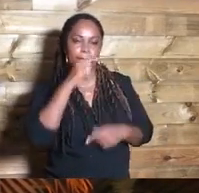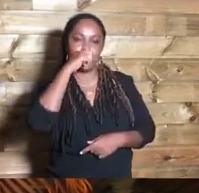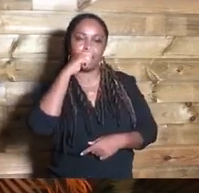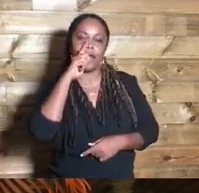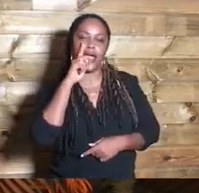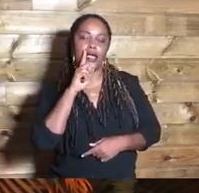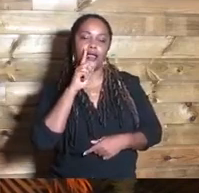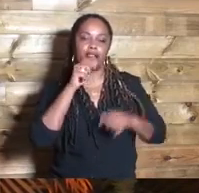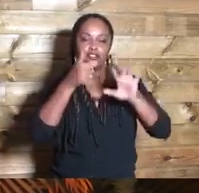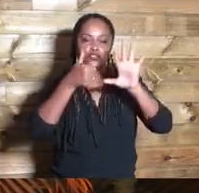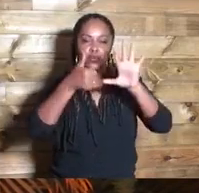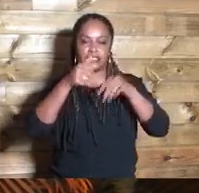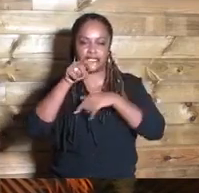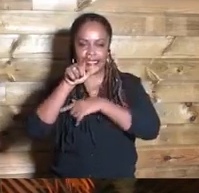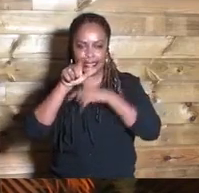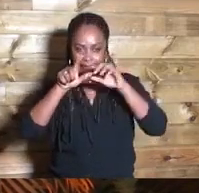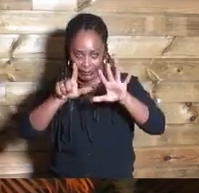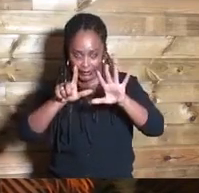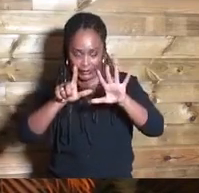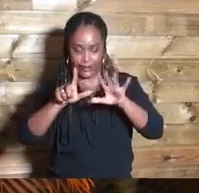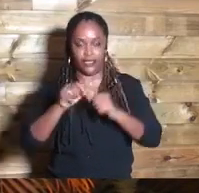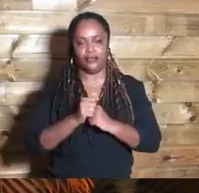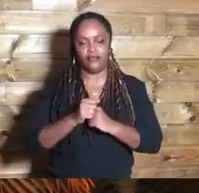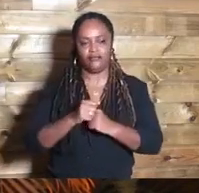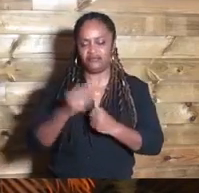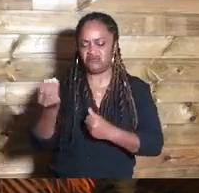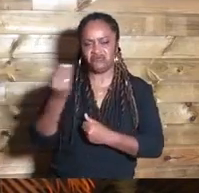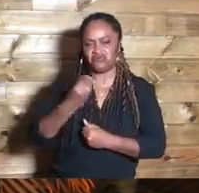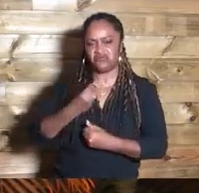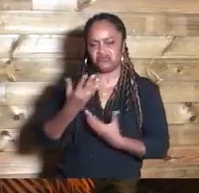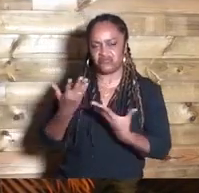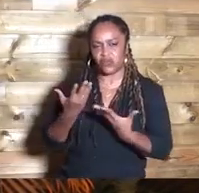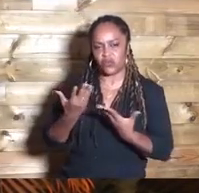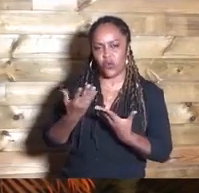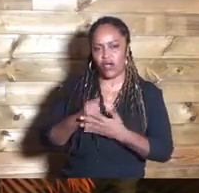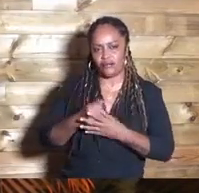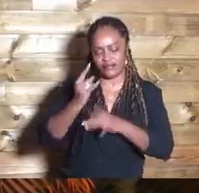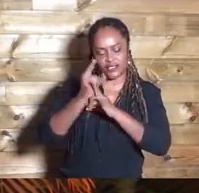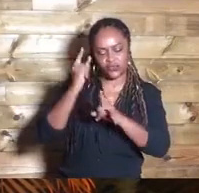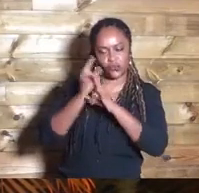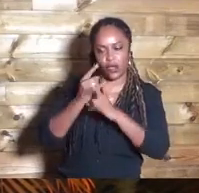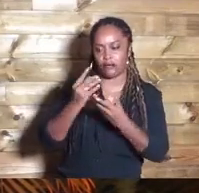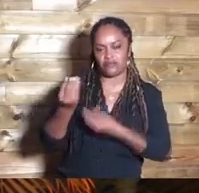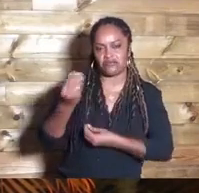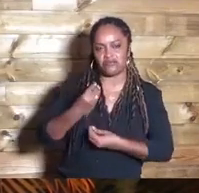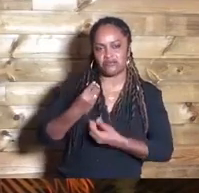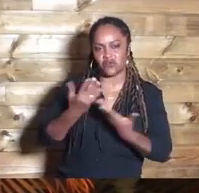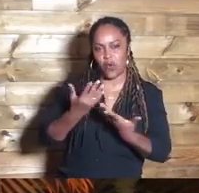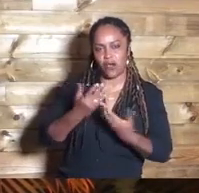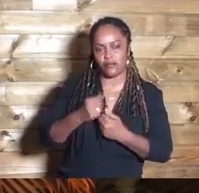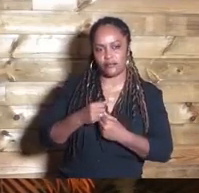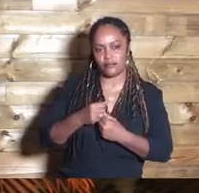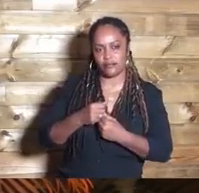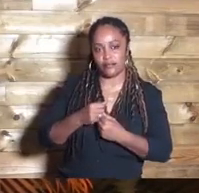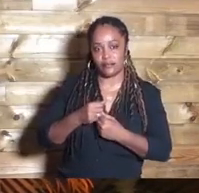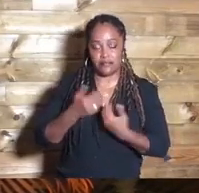j'ai évoqué les listes qu'il y avait au régional en disant qu'incontestablement, leur discours était marqué par les